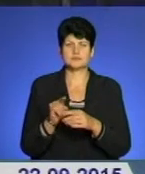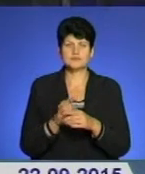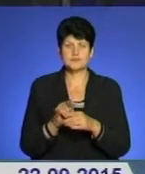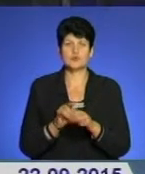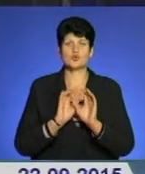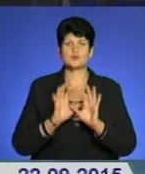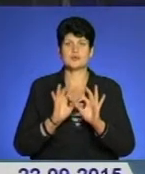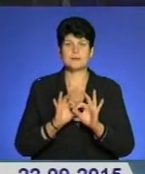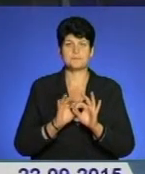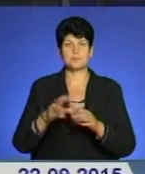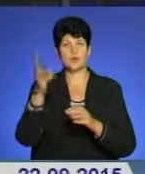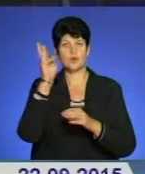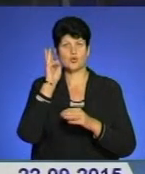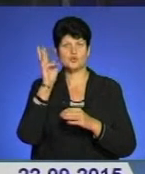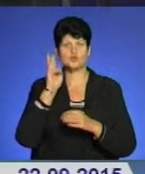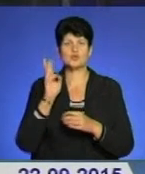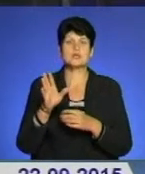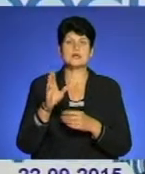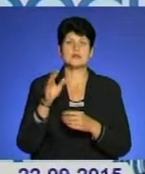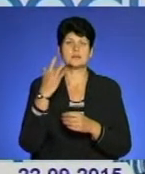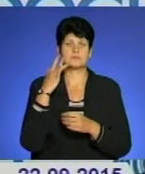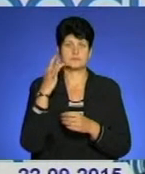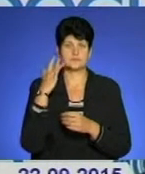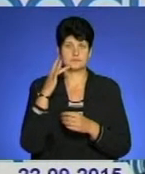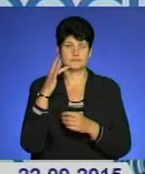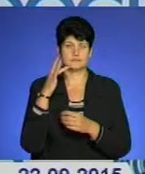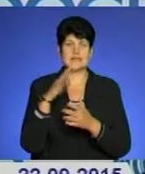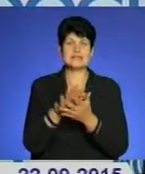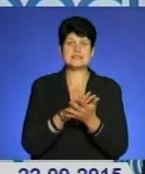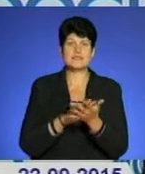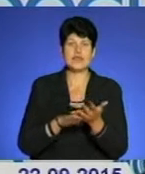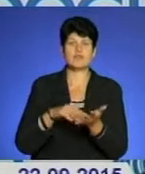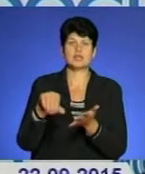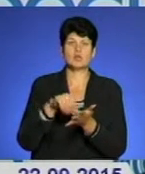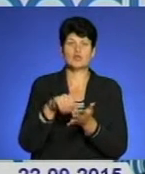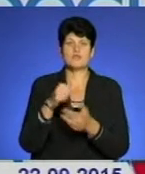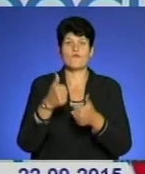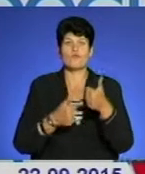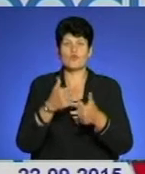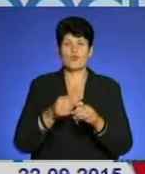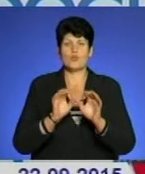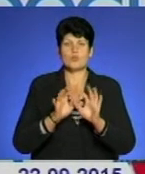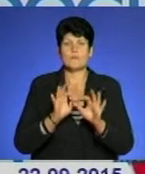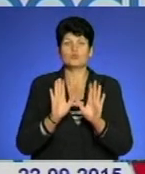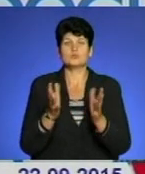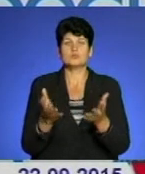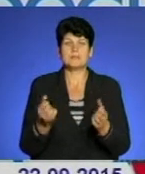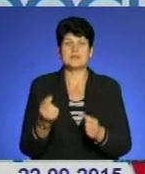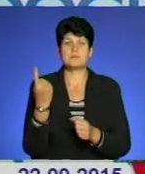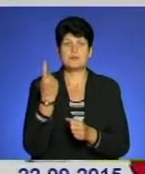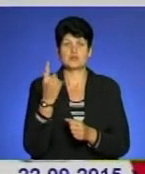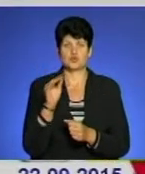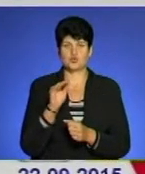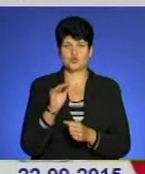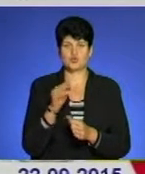розповідає віце-консул Сполучених Штатів Америки. Заявки на участь у конкурсі, пояснює віце-консул, прийматимуть з 1